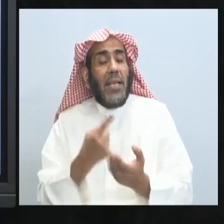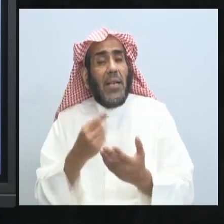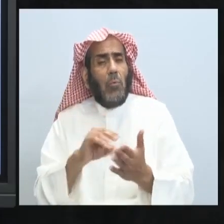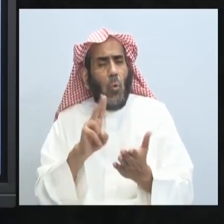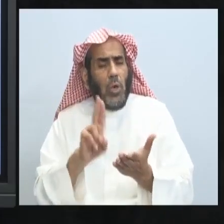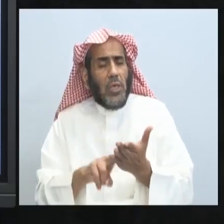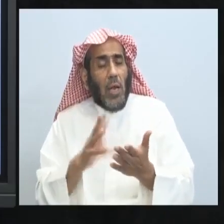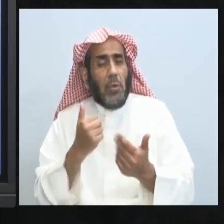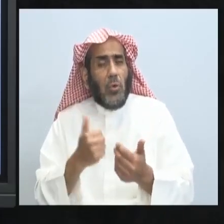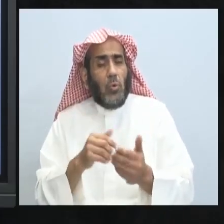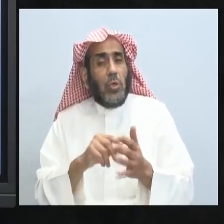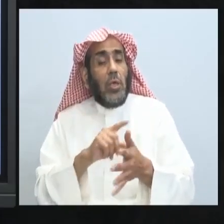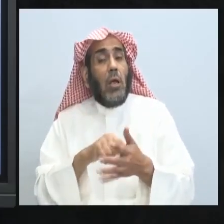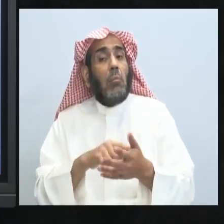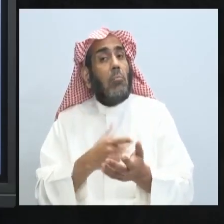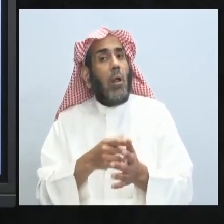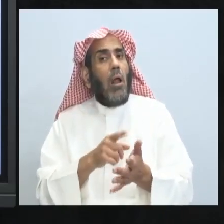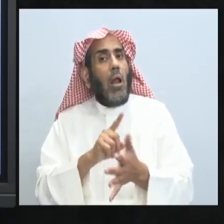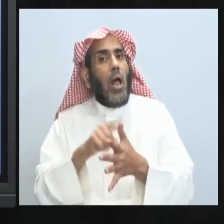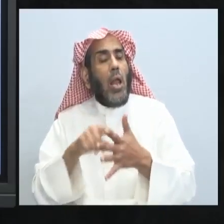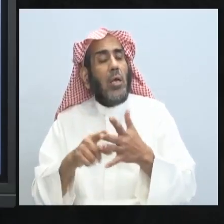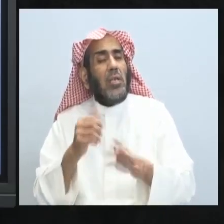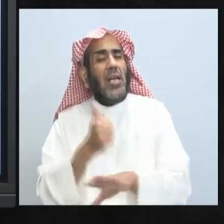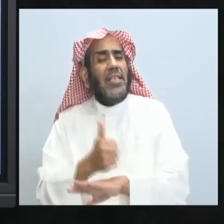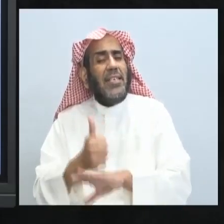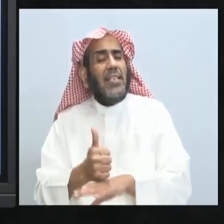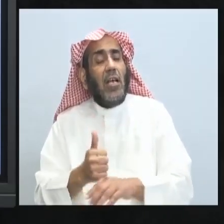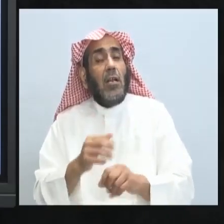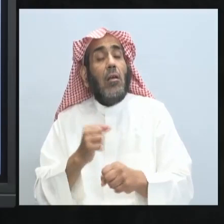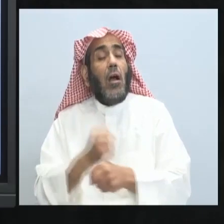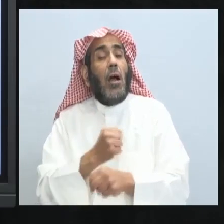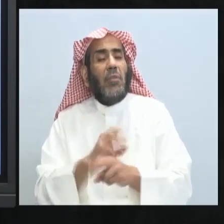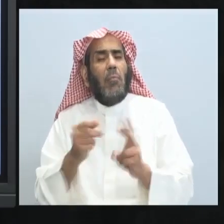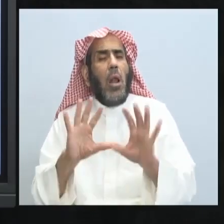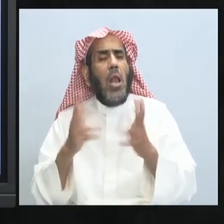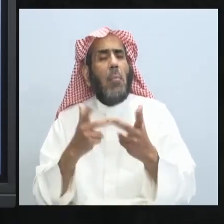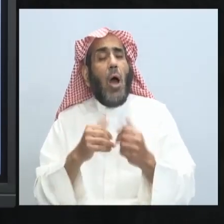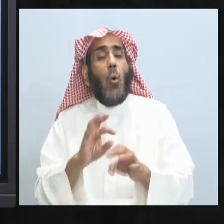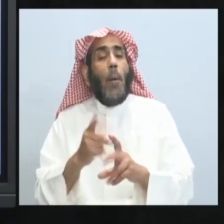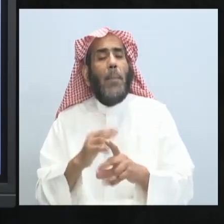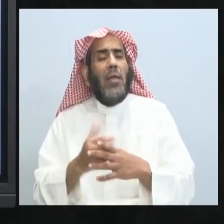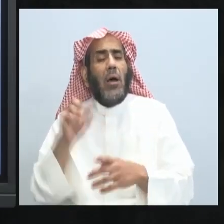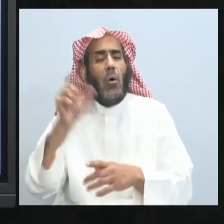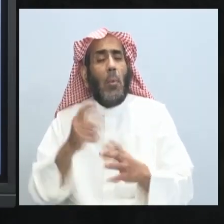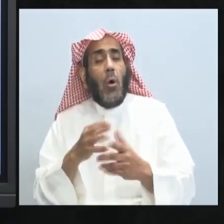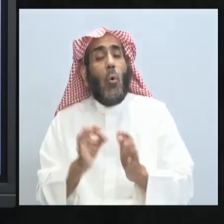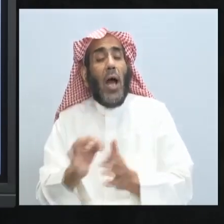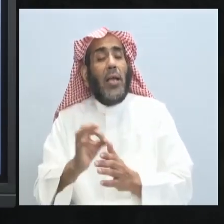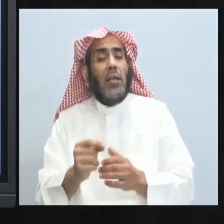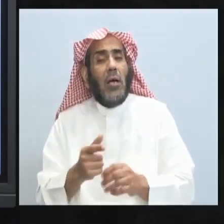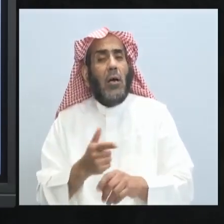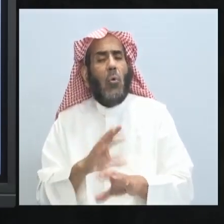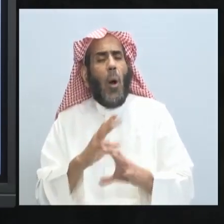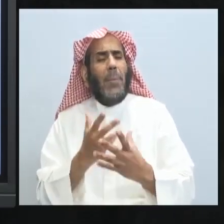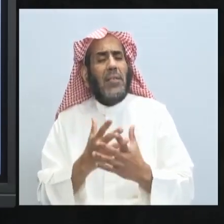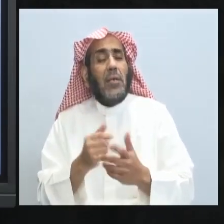لابد نعود الى العناصر الاساسيه لاقامه الفعاليه ذكرنا لم من ماذا اين كل ذلك